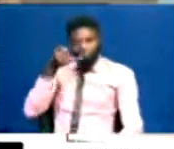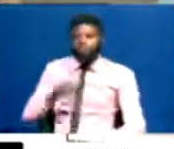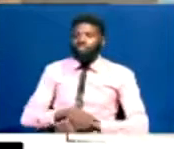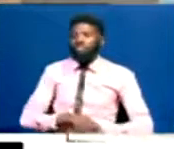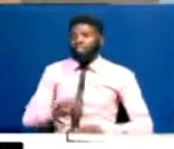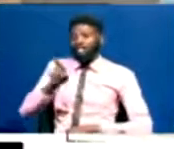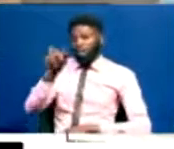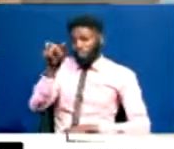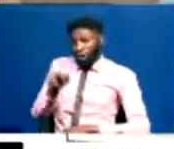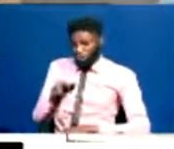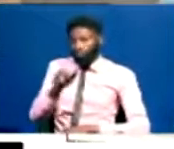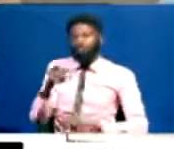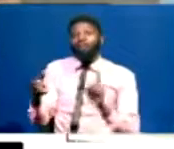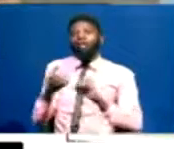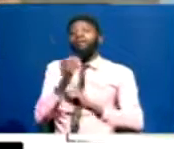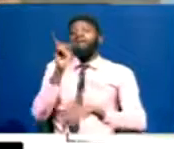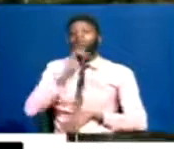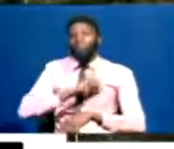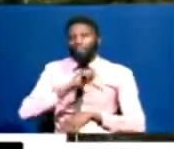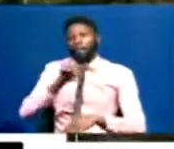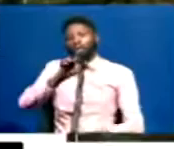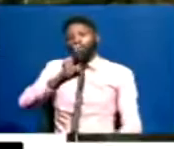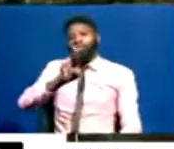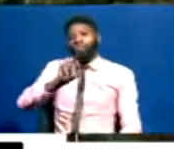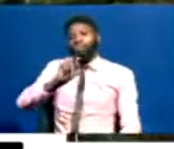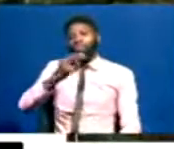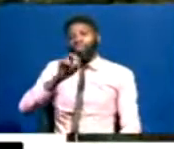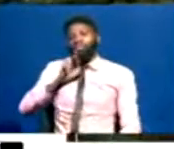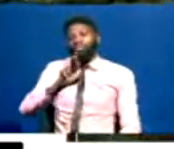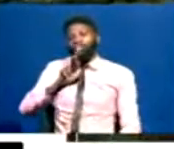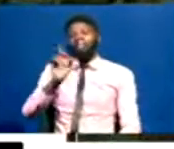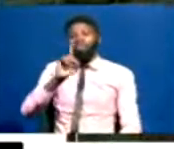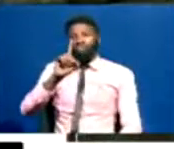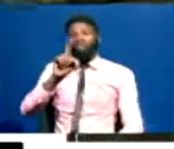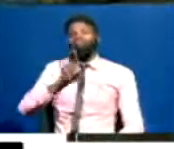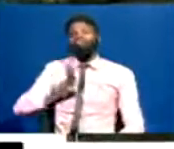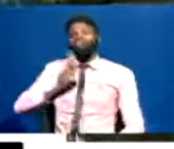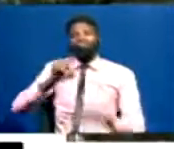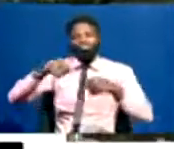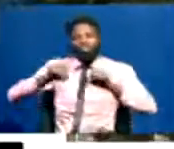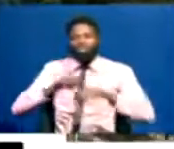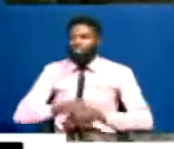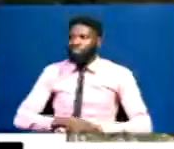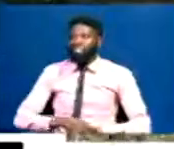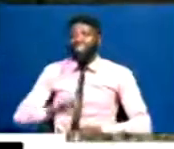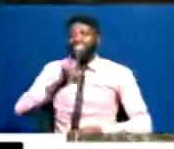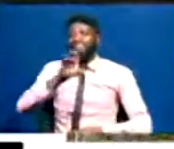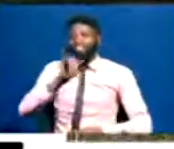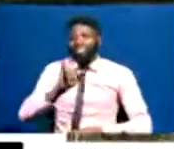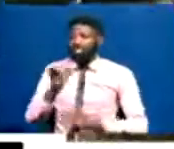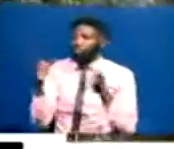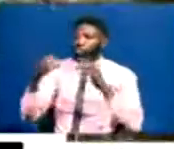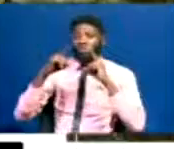alikamatwa katika eneo la Uthiru jijini Nairobi. Kwa mujibu wa mkurugenzi upelelezi wa jinai, maafisa upelelezi